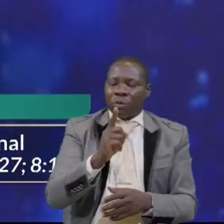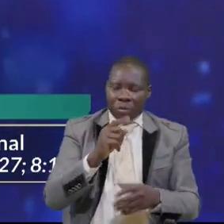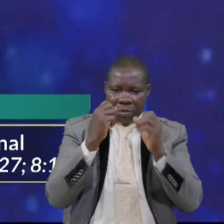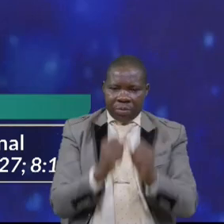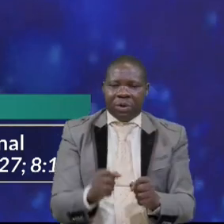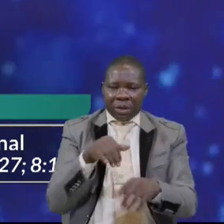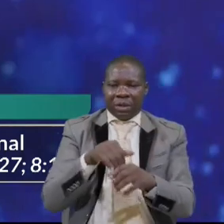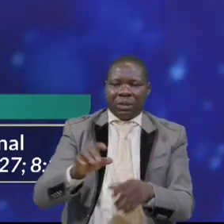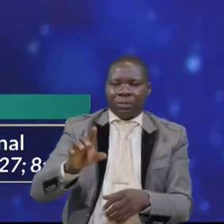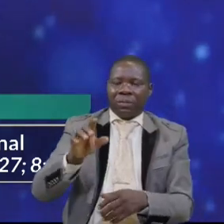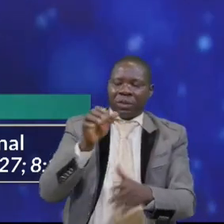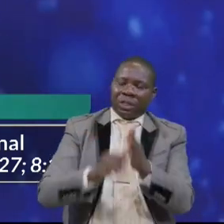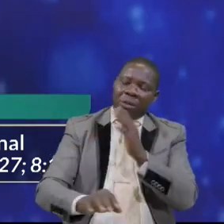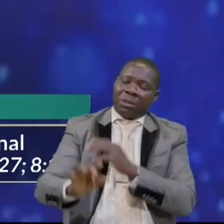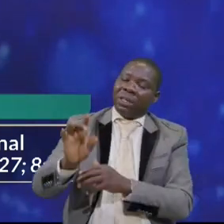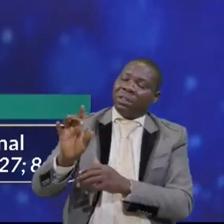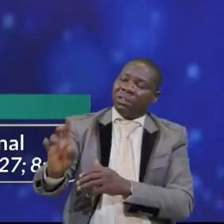7, verset